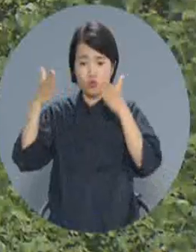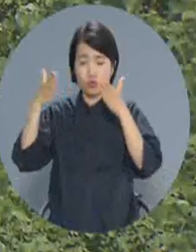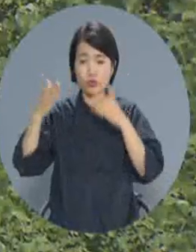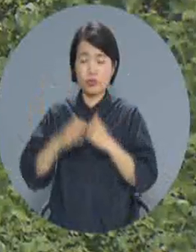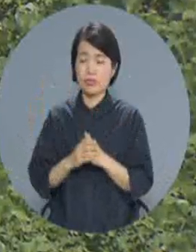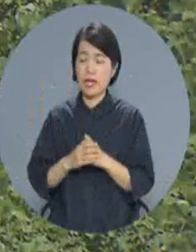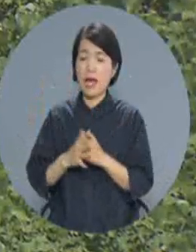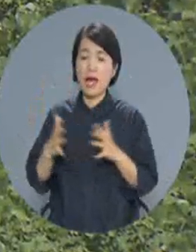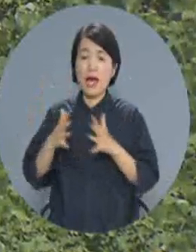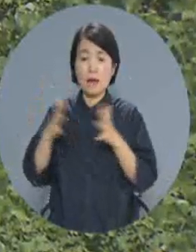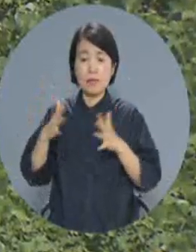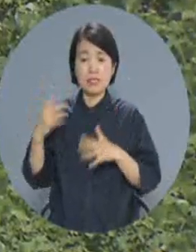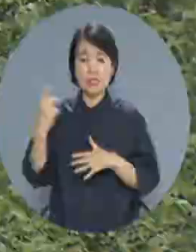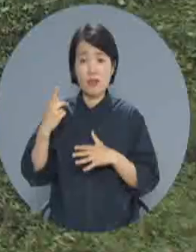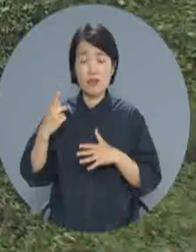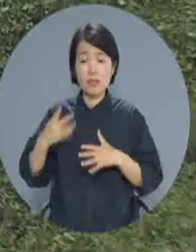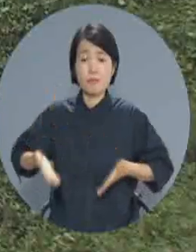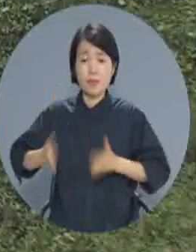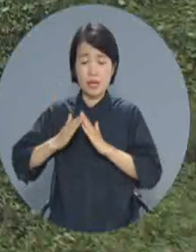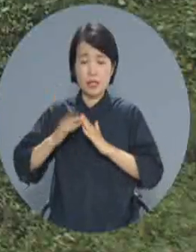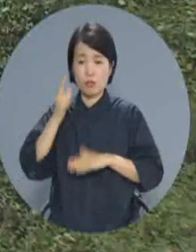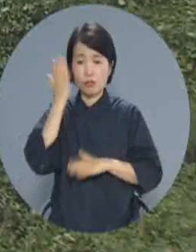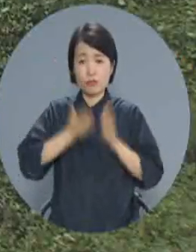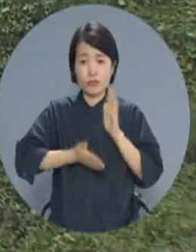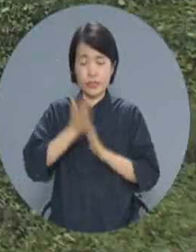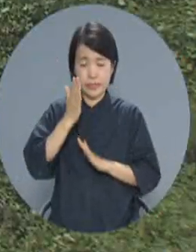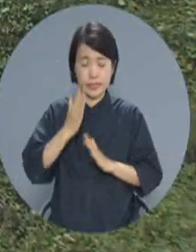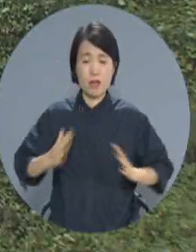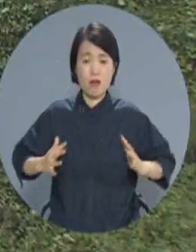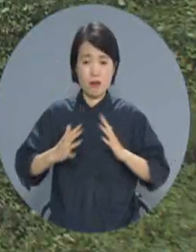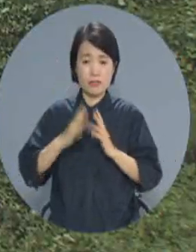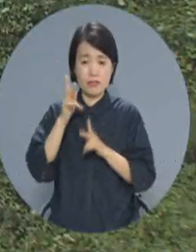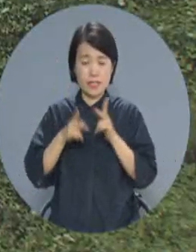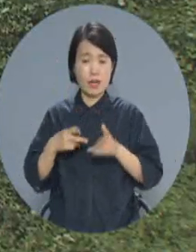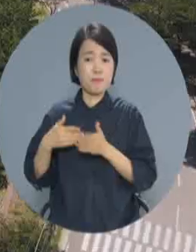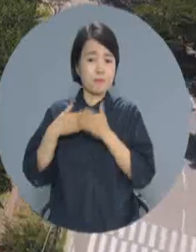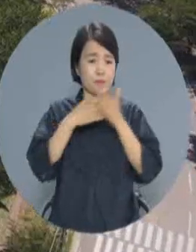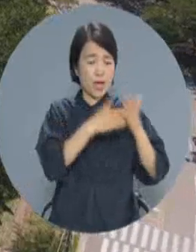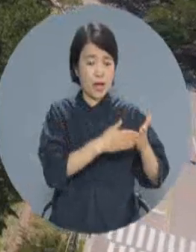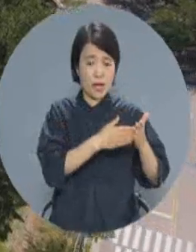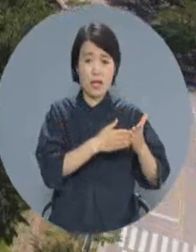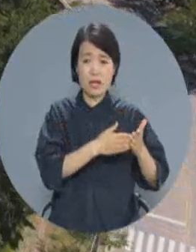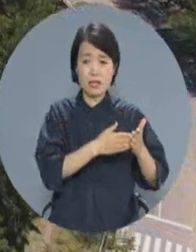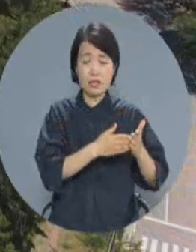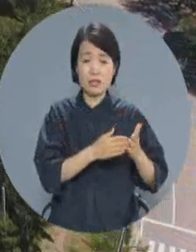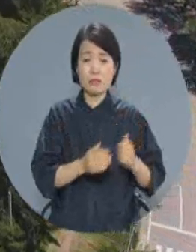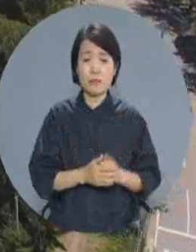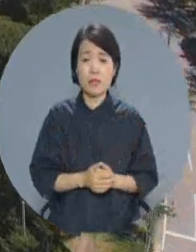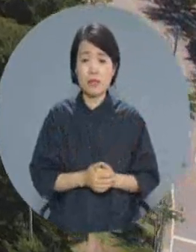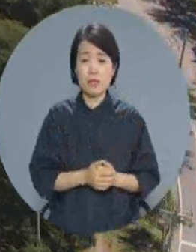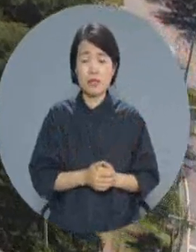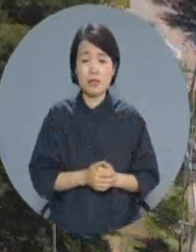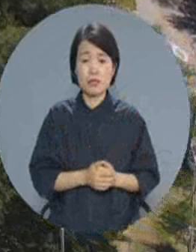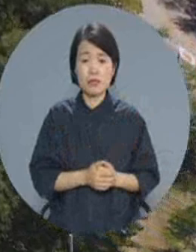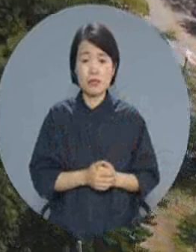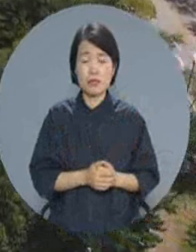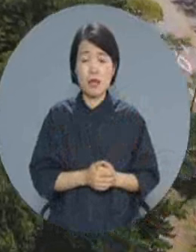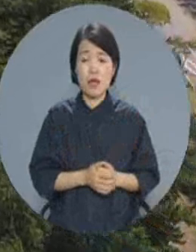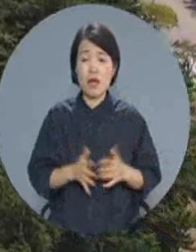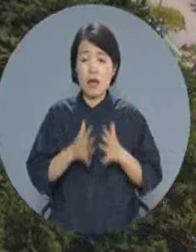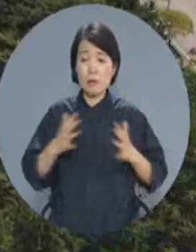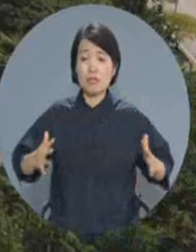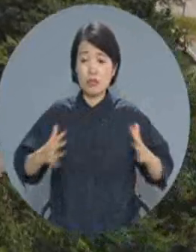천여 세대를 건설하겠다며 여수시의 주택건설사업 계획을 신청했습니다. 하지만 여수시는 이 업체의